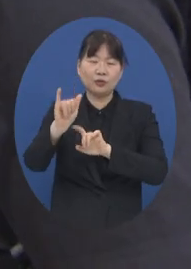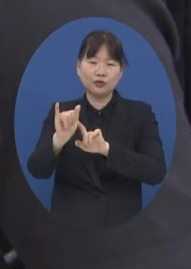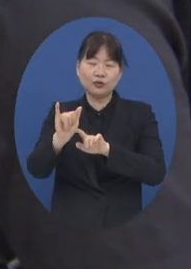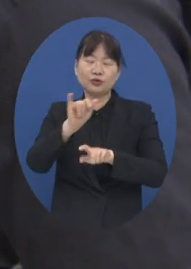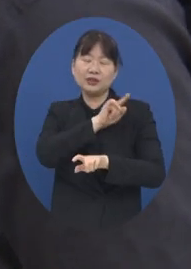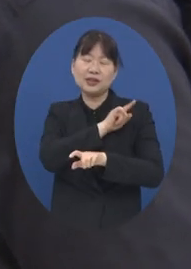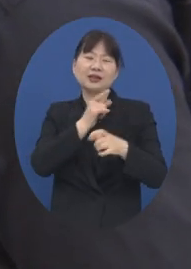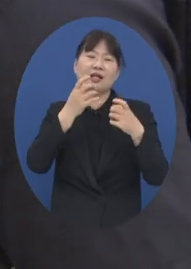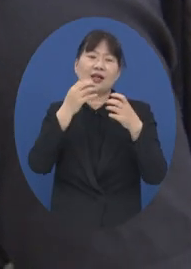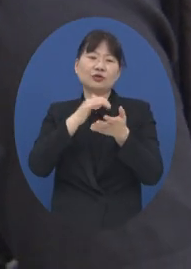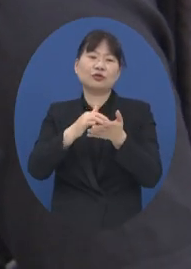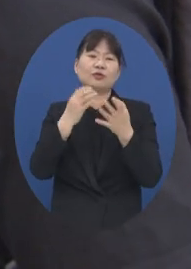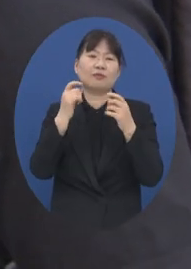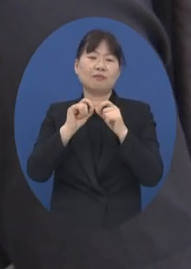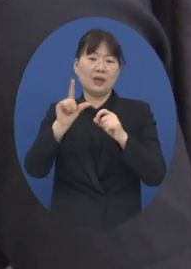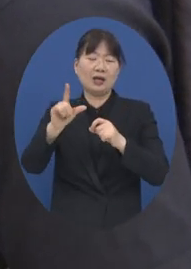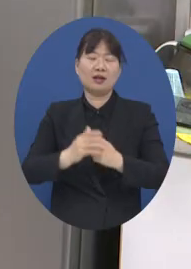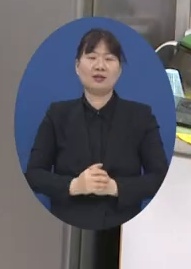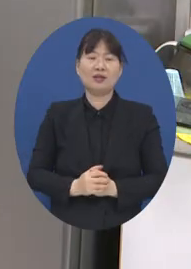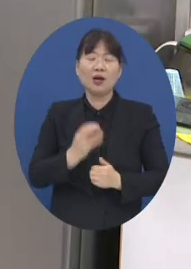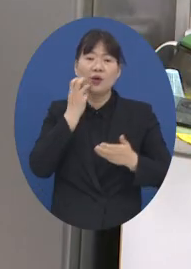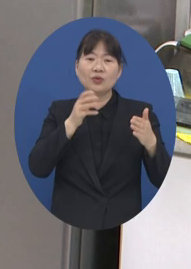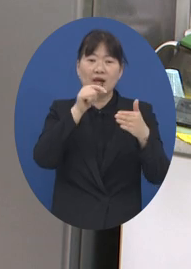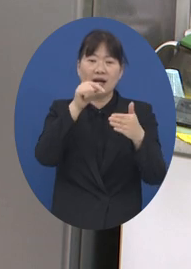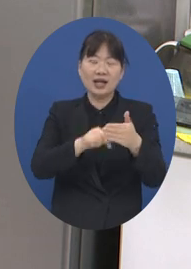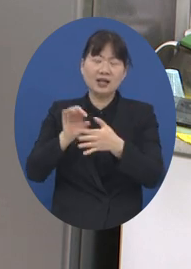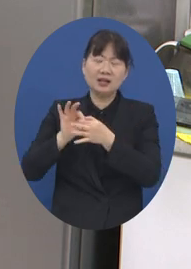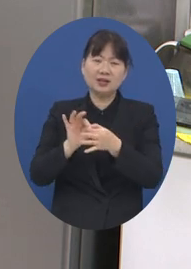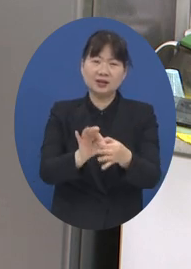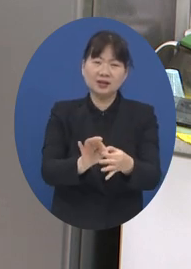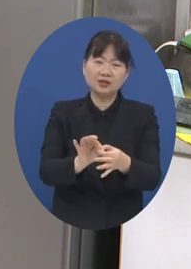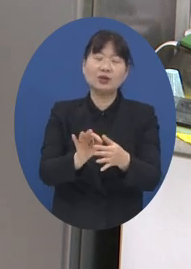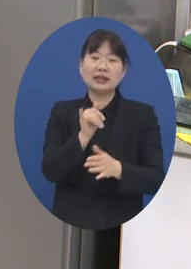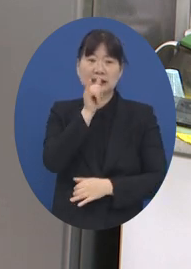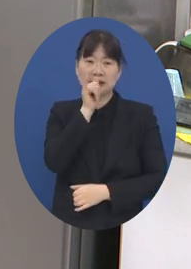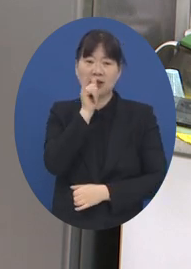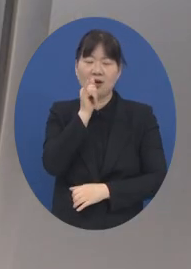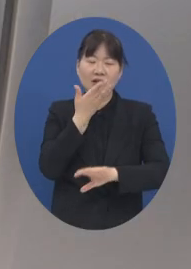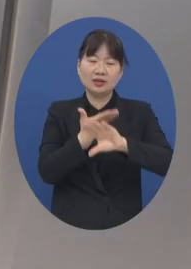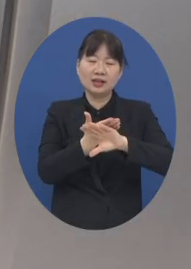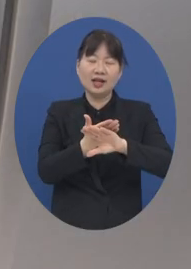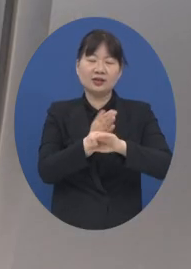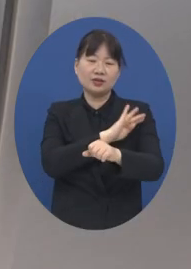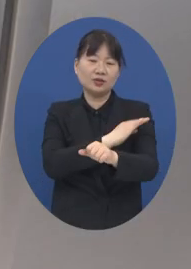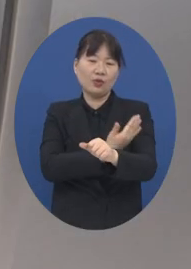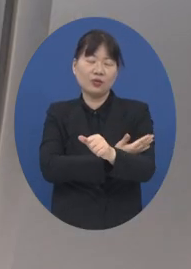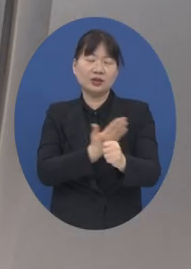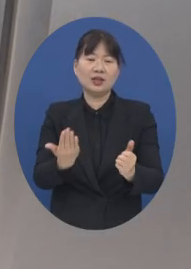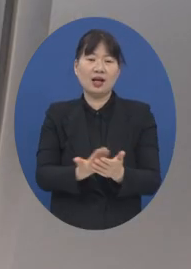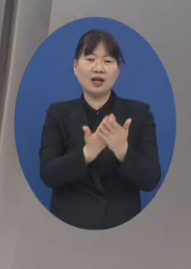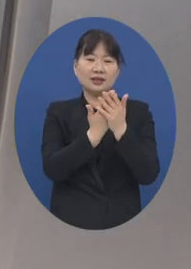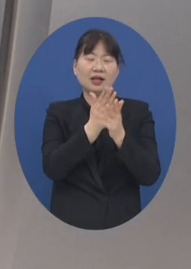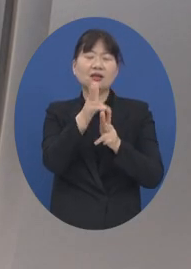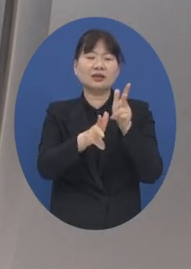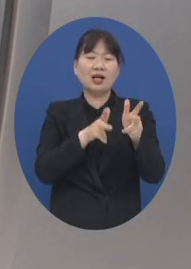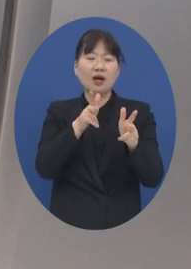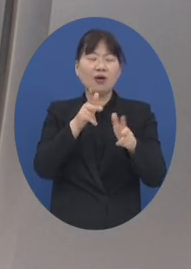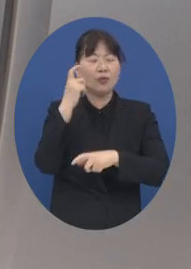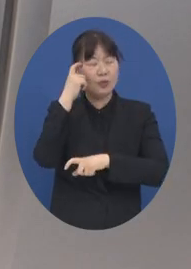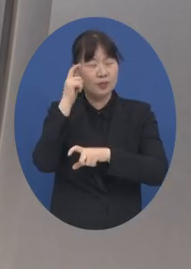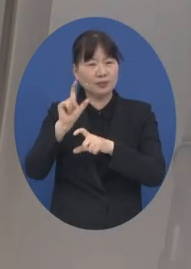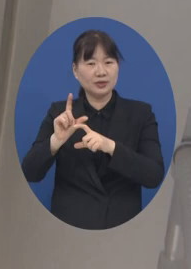전국에서 가장 많은 상황입니다 경의로 는 올해도 지속적으로 이어가면서 다른 권익 향상 사업도